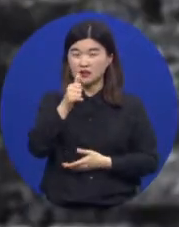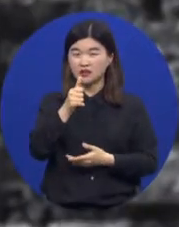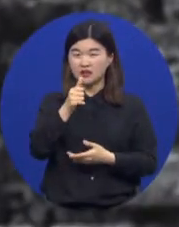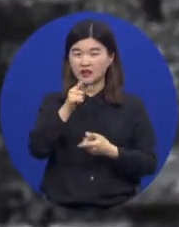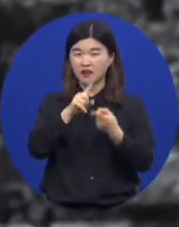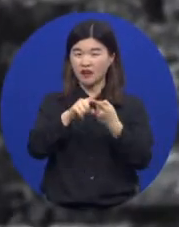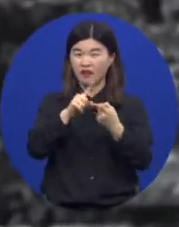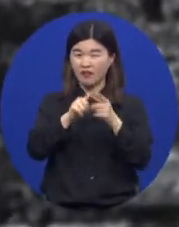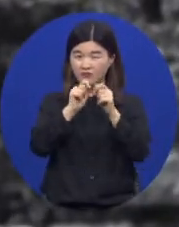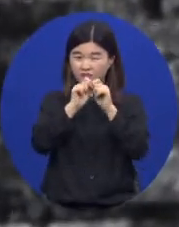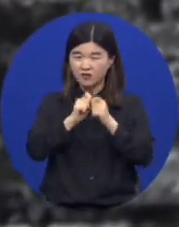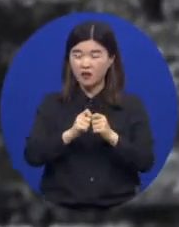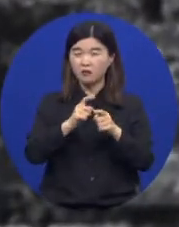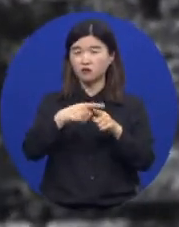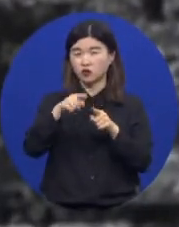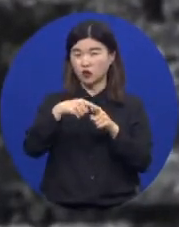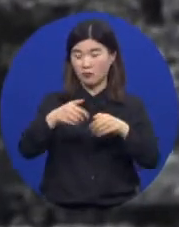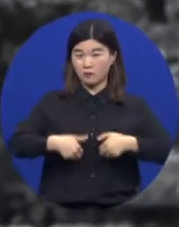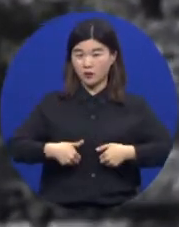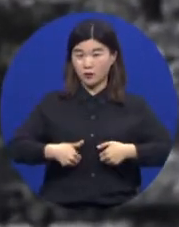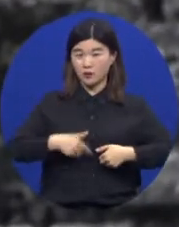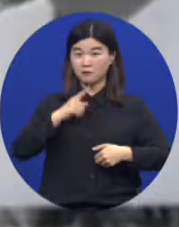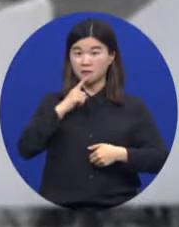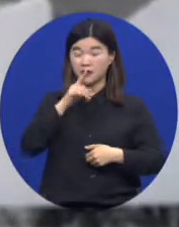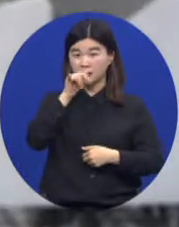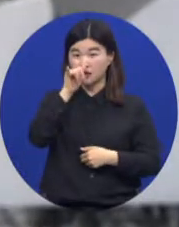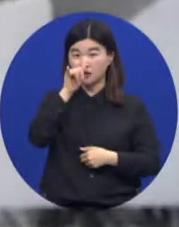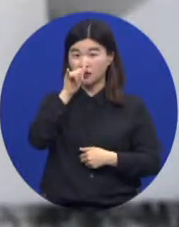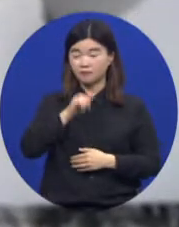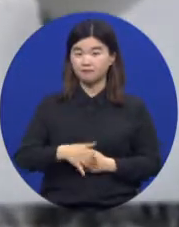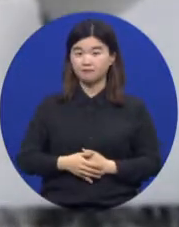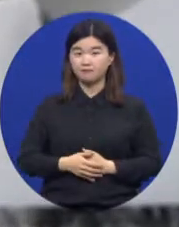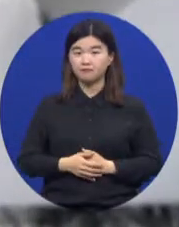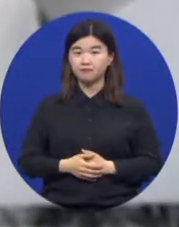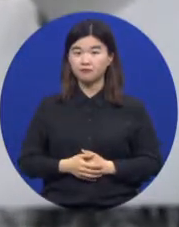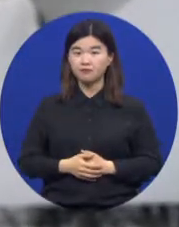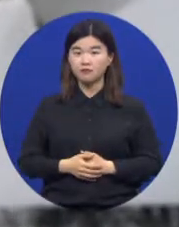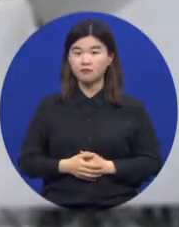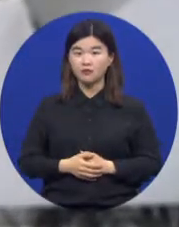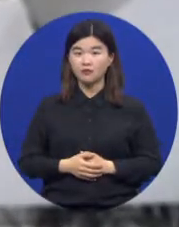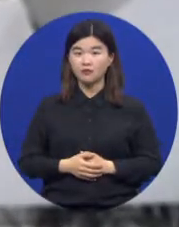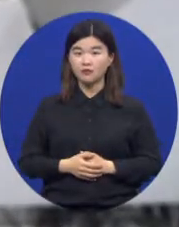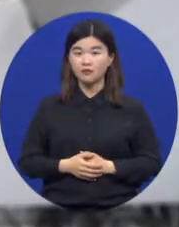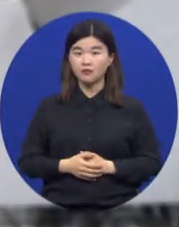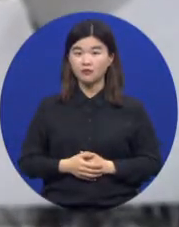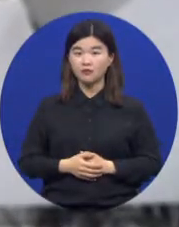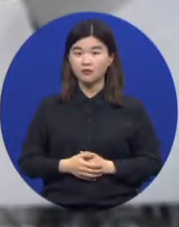면밀한 분석이 필요하다는 지적입니다. MBC 뉴스 오승철입니다.